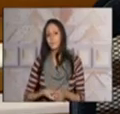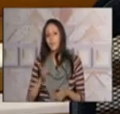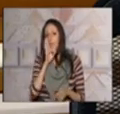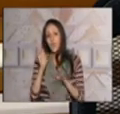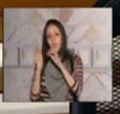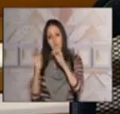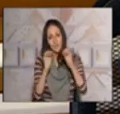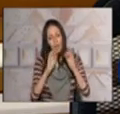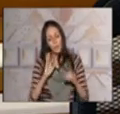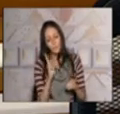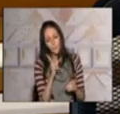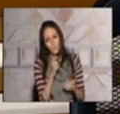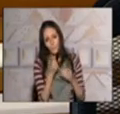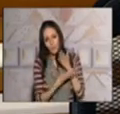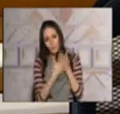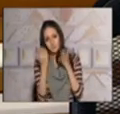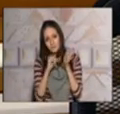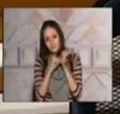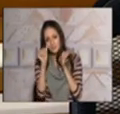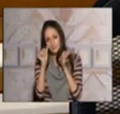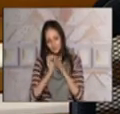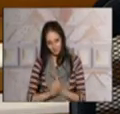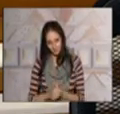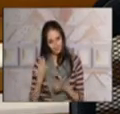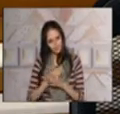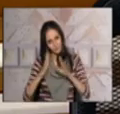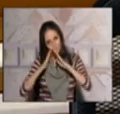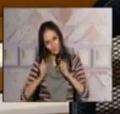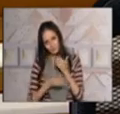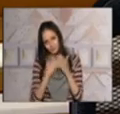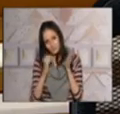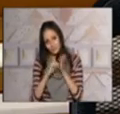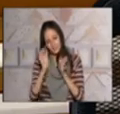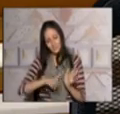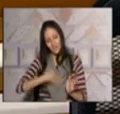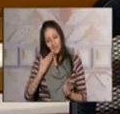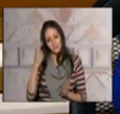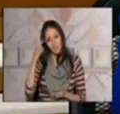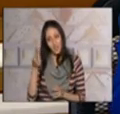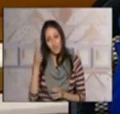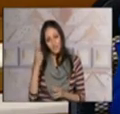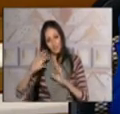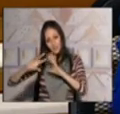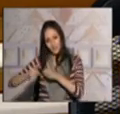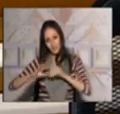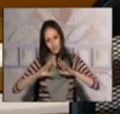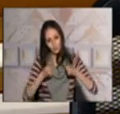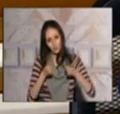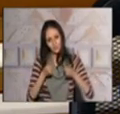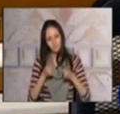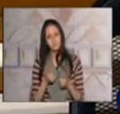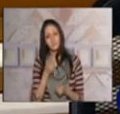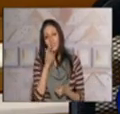يصل للجديد، لان الجمهوريه الجديده محتاجه الفكر المتطور، سواء كنت شاب او